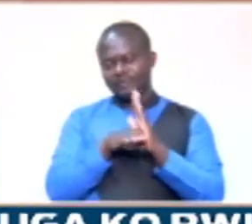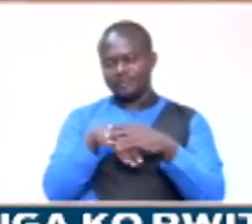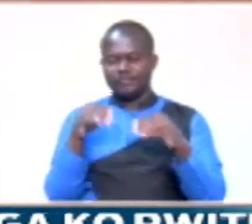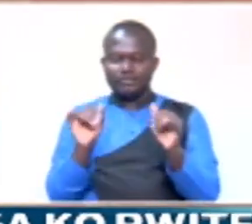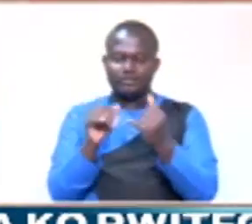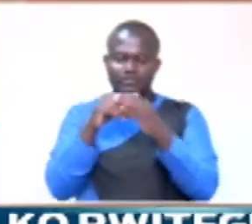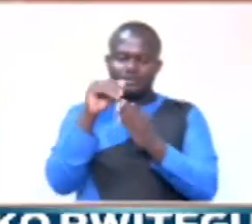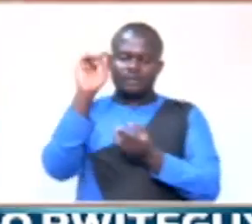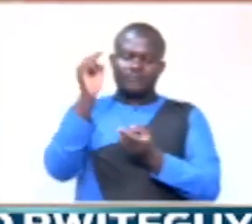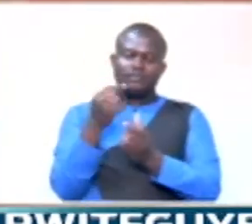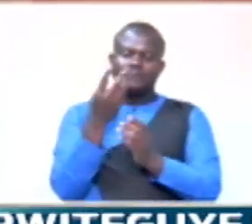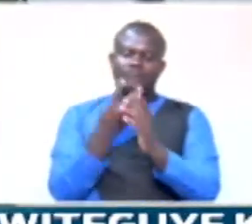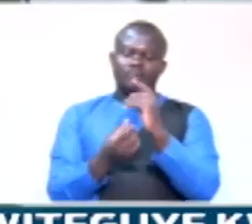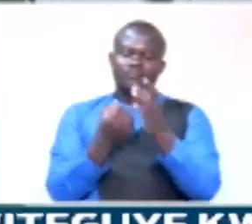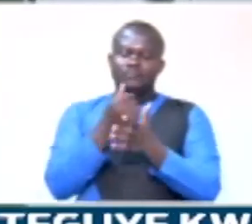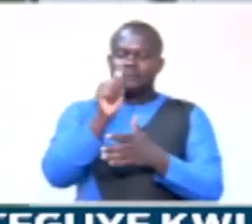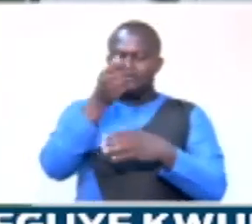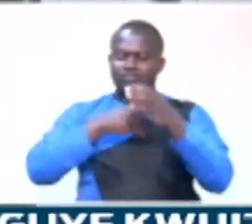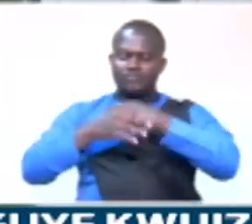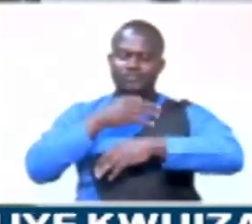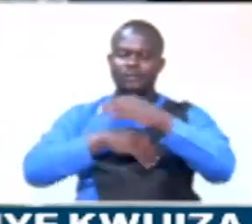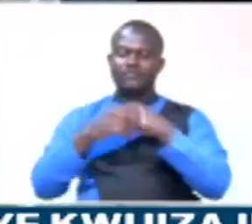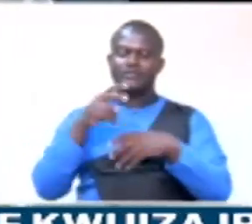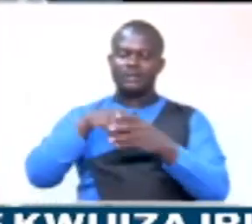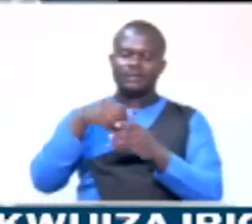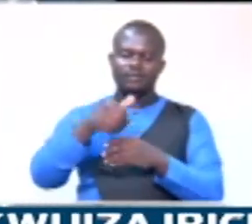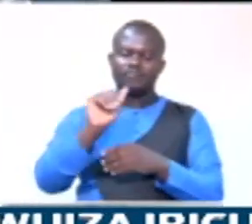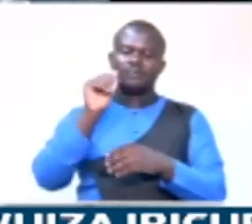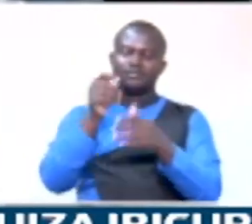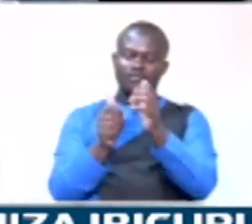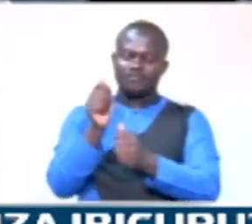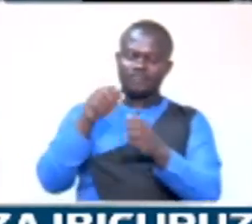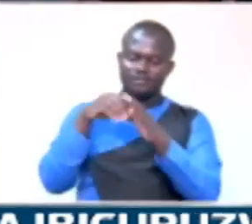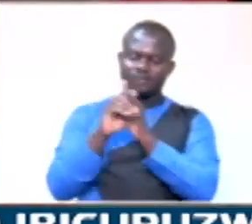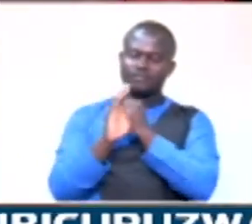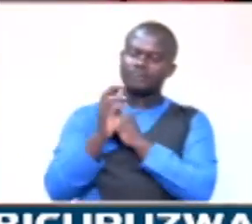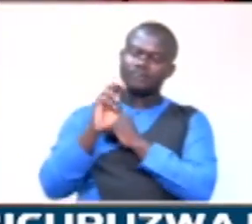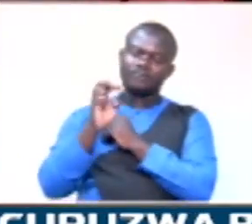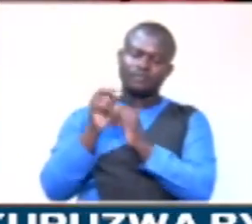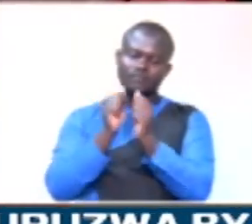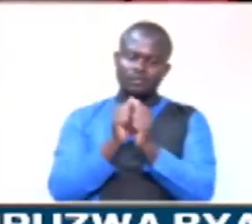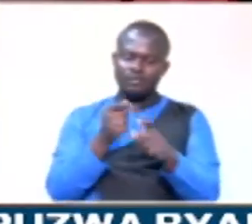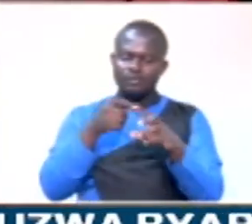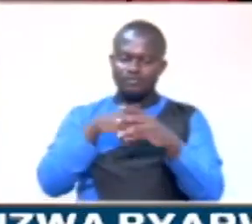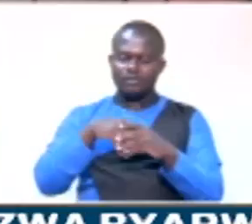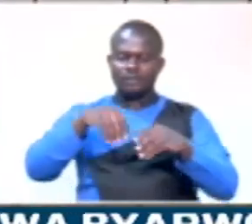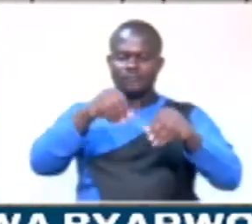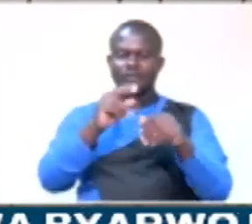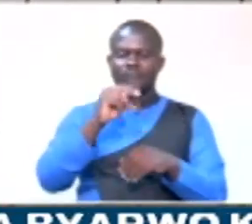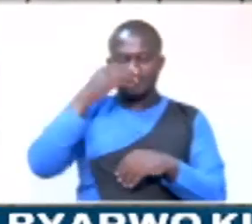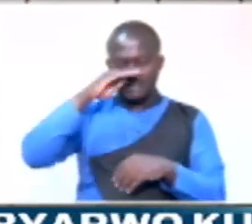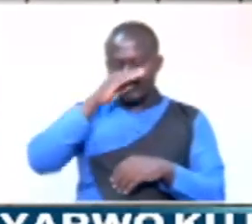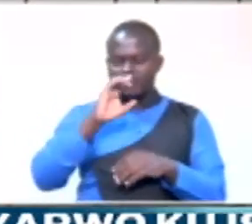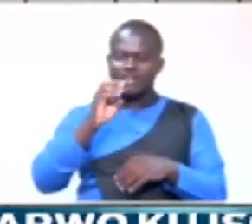kugerageza kugabanya igihombo leta iterwa n'izo nganda kandi, ebyiri muri zo zirimo urw'amata rwo mu karere ka Burera ndetse n'urw'ibikomoka ku ibumba rwa Nyanza,